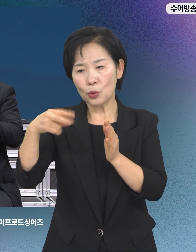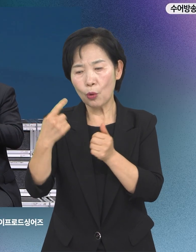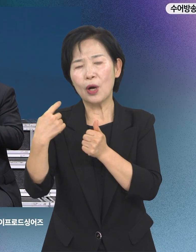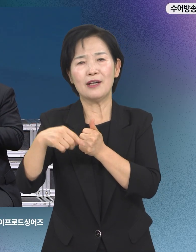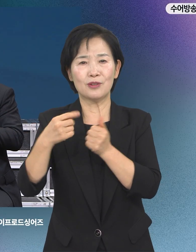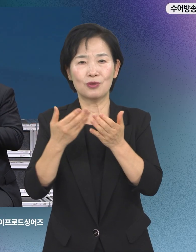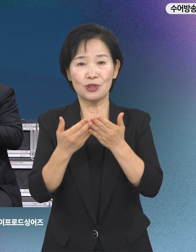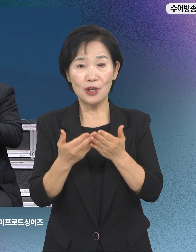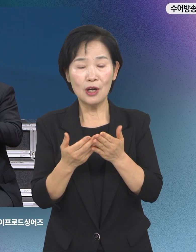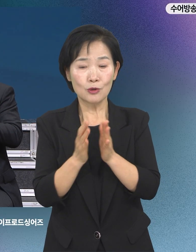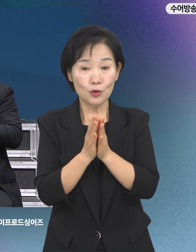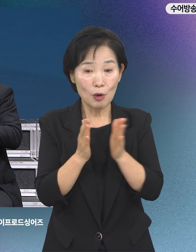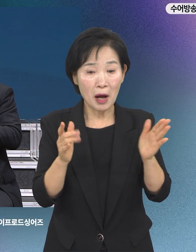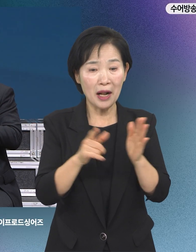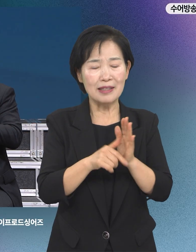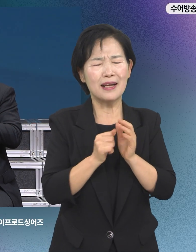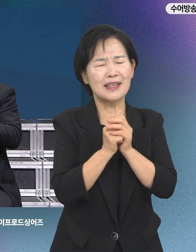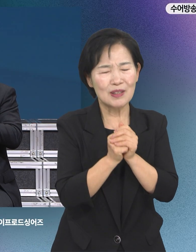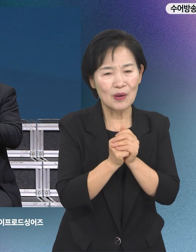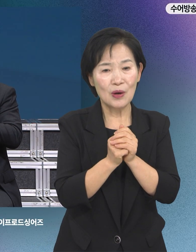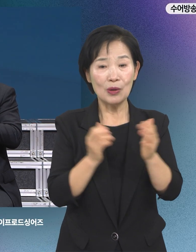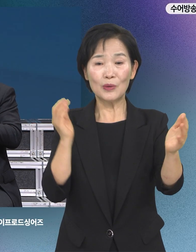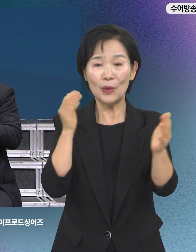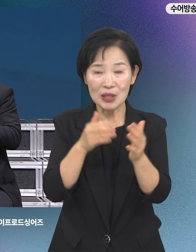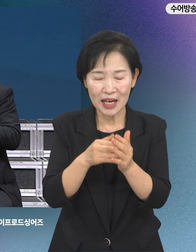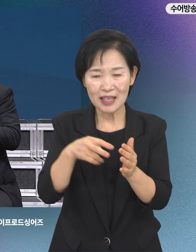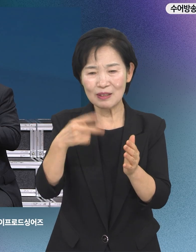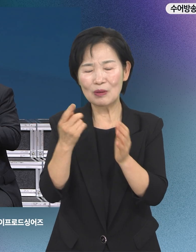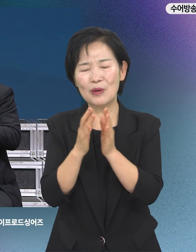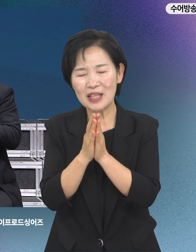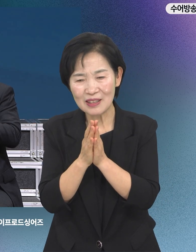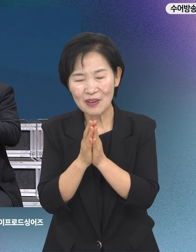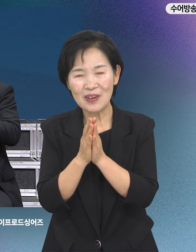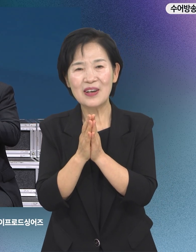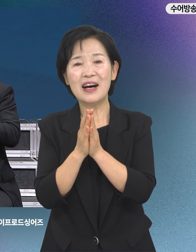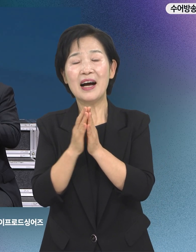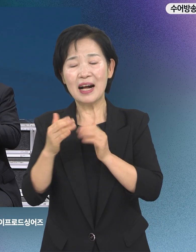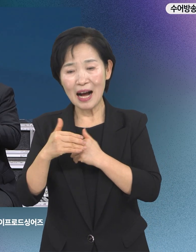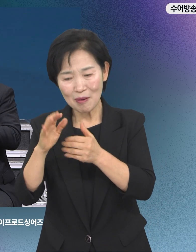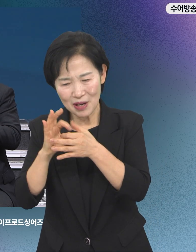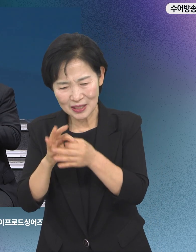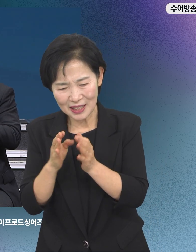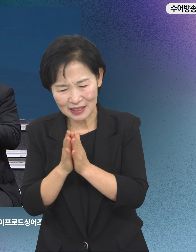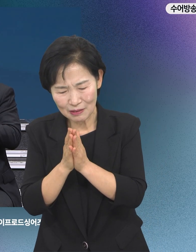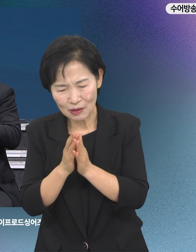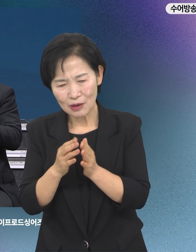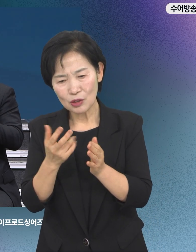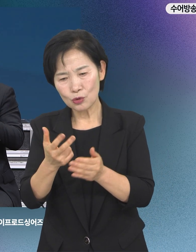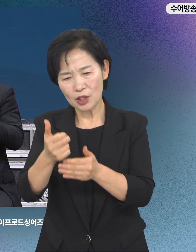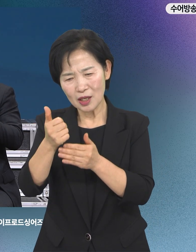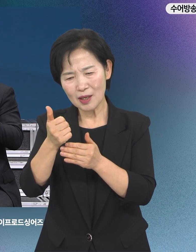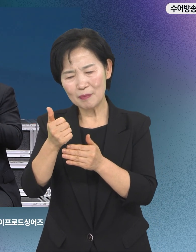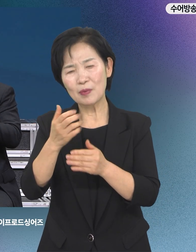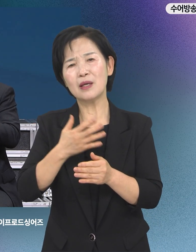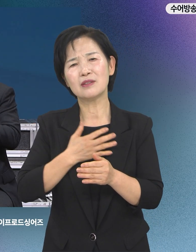때도 도착해서도 들어가서도 이렇게 기도했습니다. 주님, 저 수호기를 불쌍히